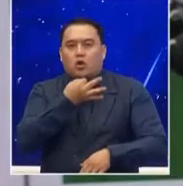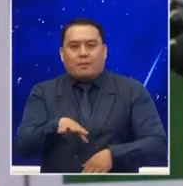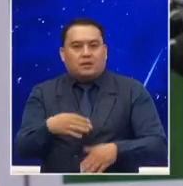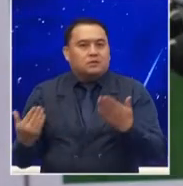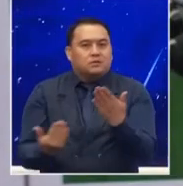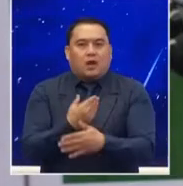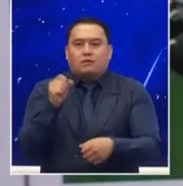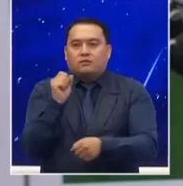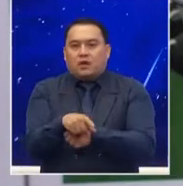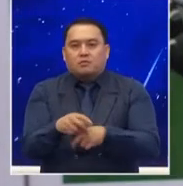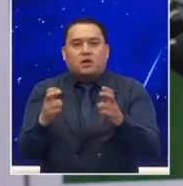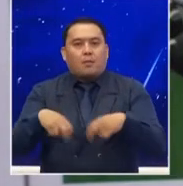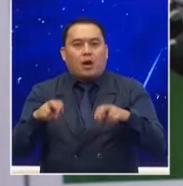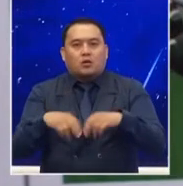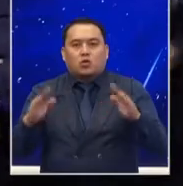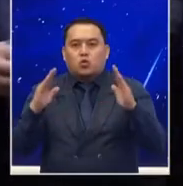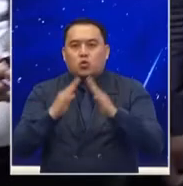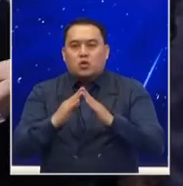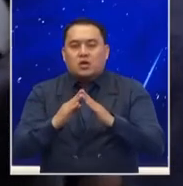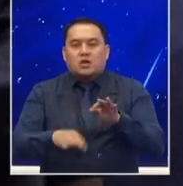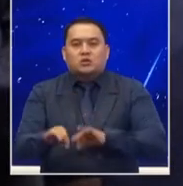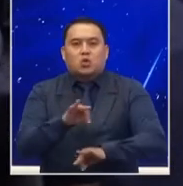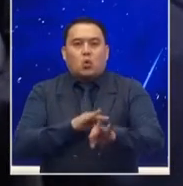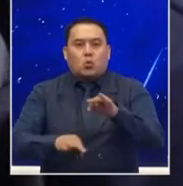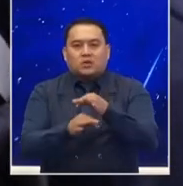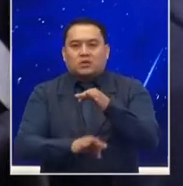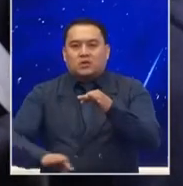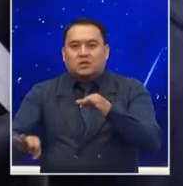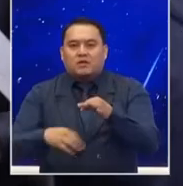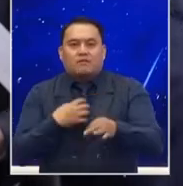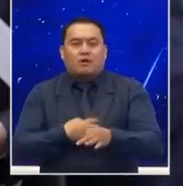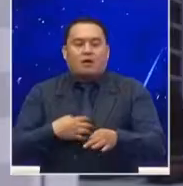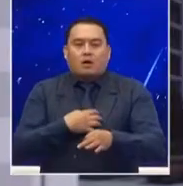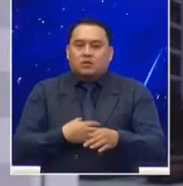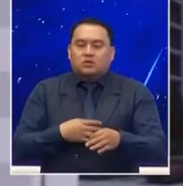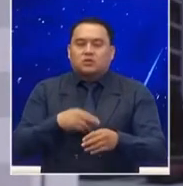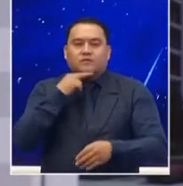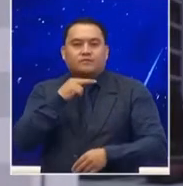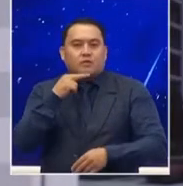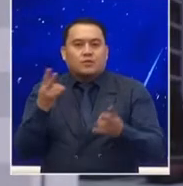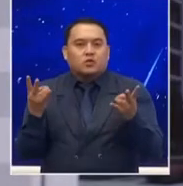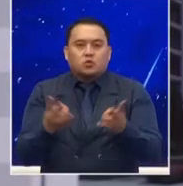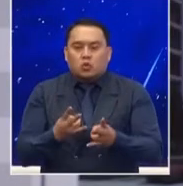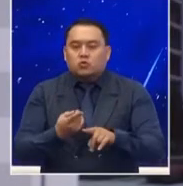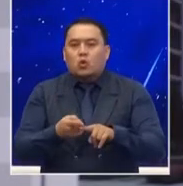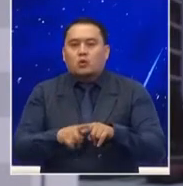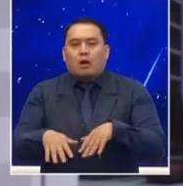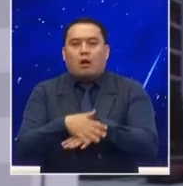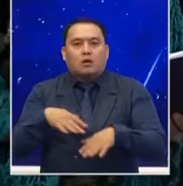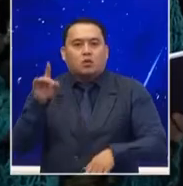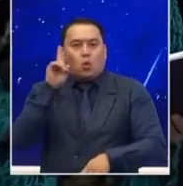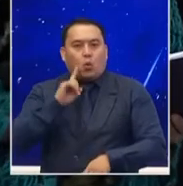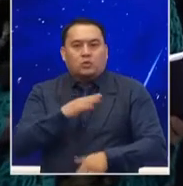Қайта қарауға тапсырма берді. Үйлер инженерлік жүйелерді негізге ала салыну керектігін ескертті. Әрі халыққа